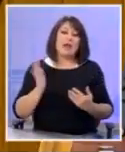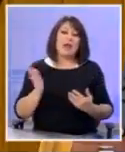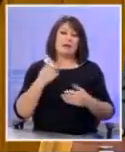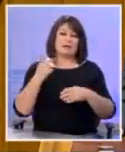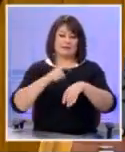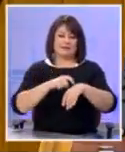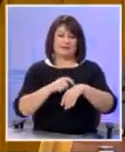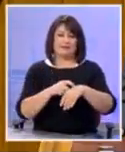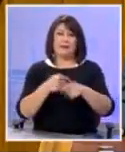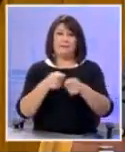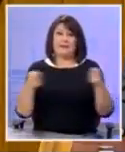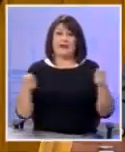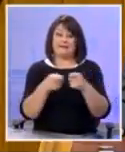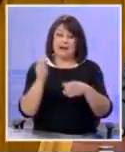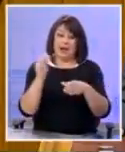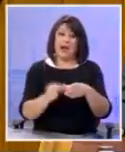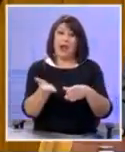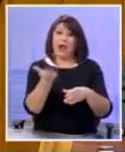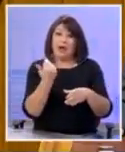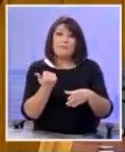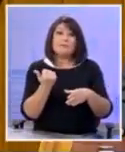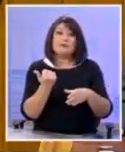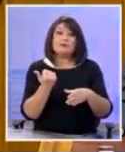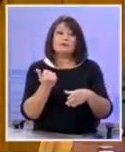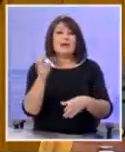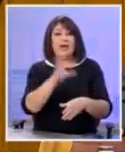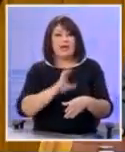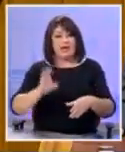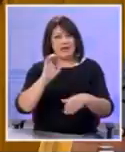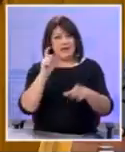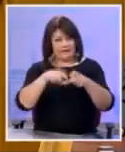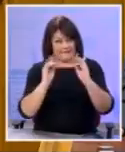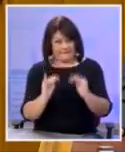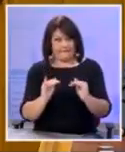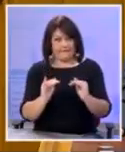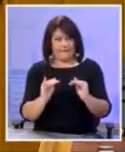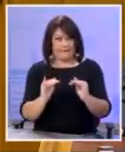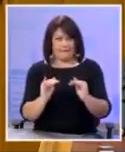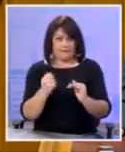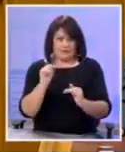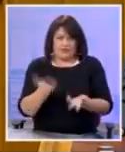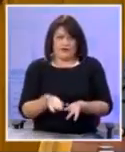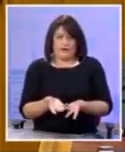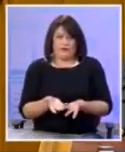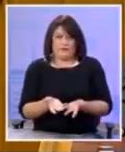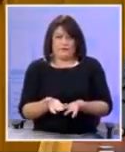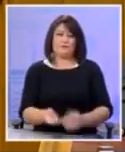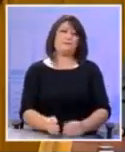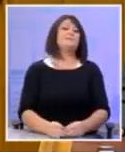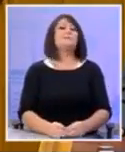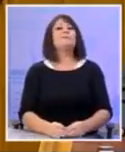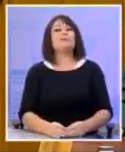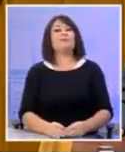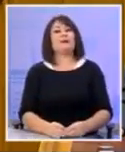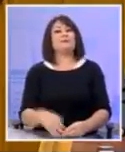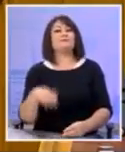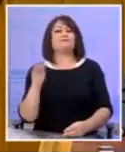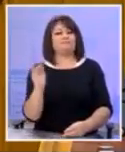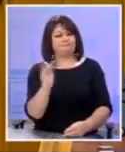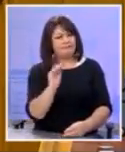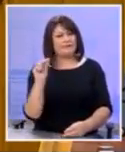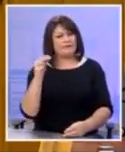σήμερα δεν ψηφιστούν τα μέτρα, διασφαλίζεται η ευρωπαϊκή πορεία της χώρας? Προφανώς όχι. Κυρίες και κύριοι